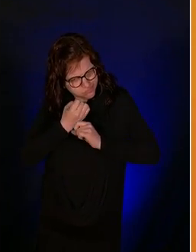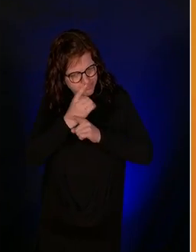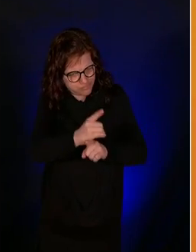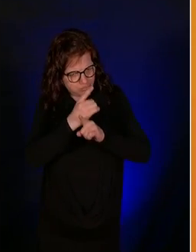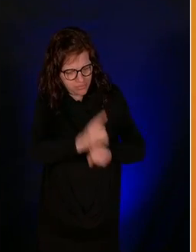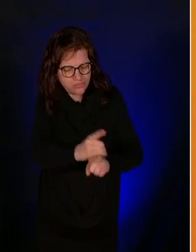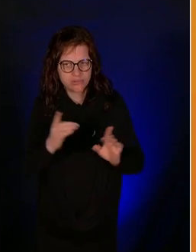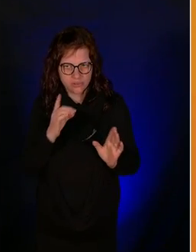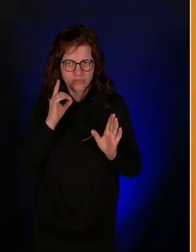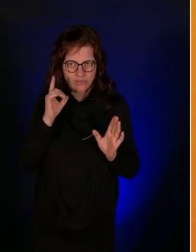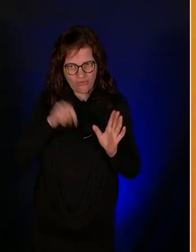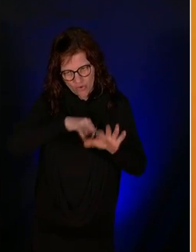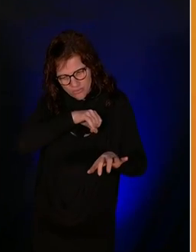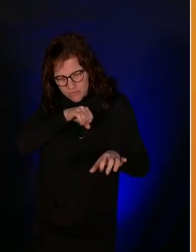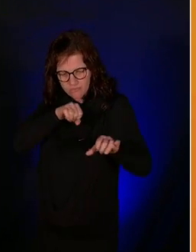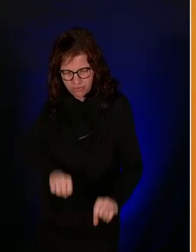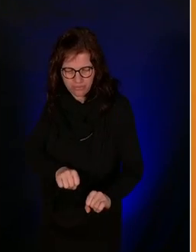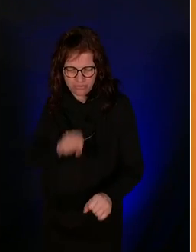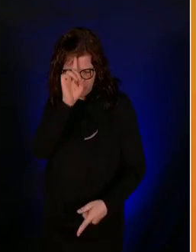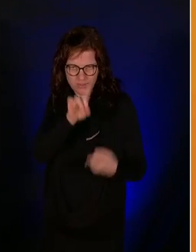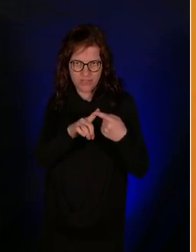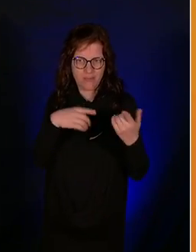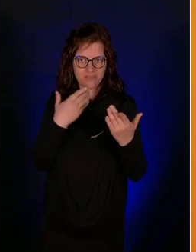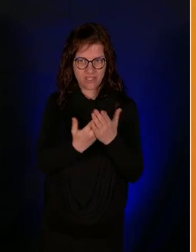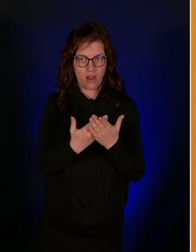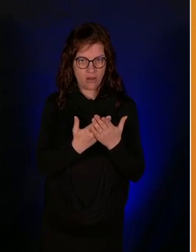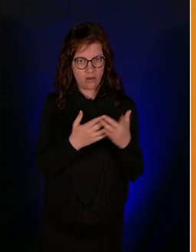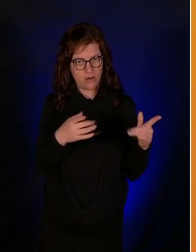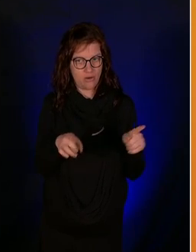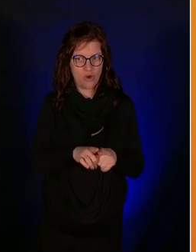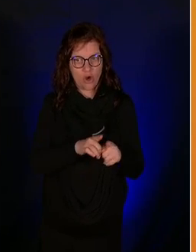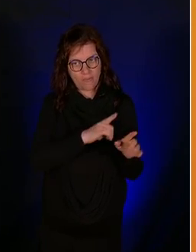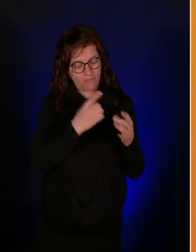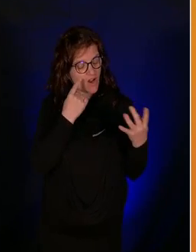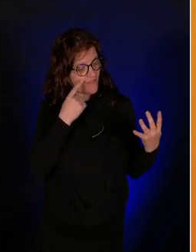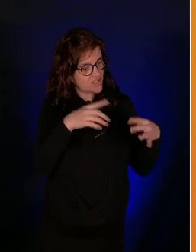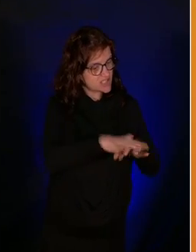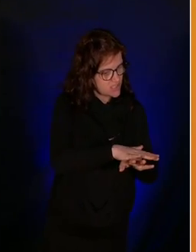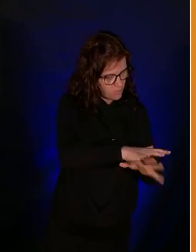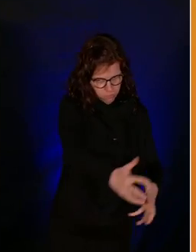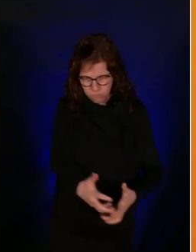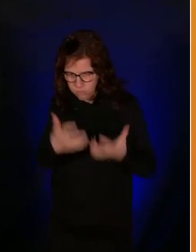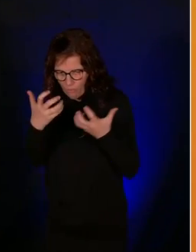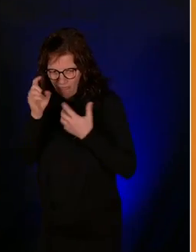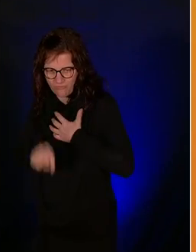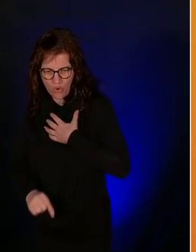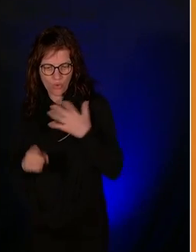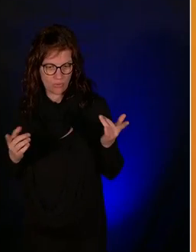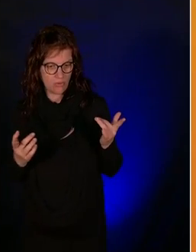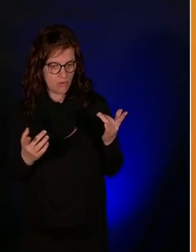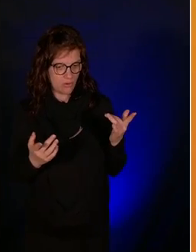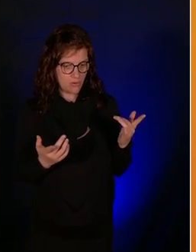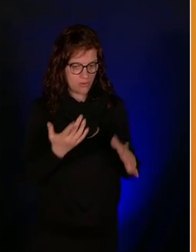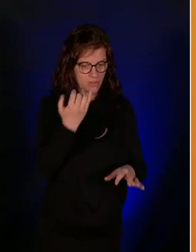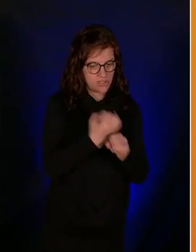faut vraiment rien lâcher là-dessus. Rendre visible l'invisible, dénoncer systématiquement le tribut